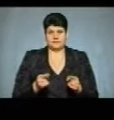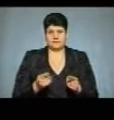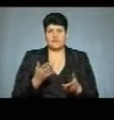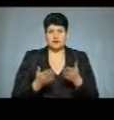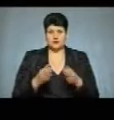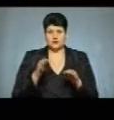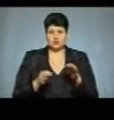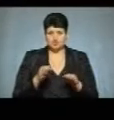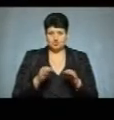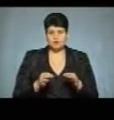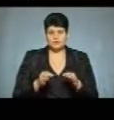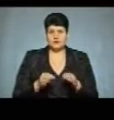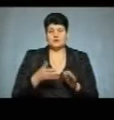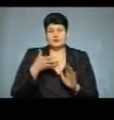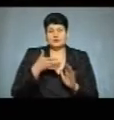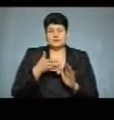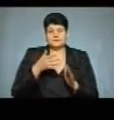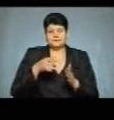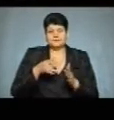суд прийде до переконання про